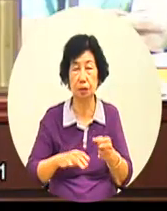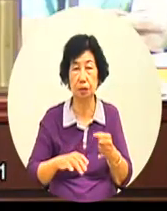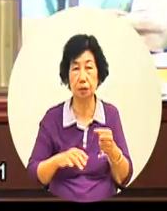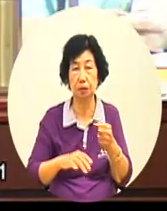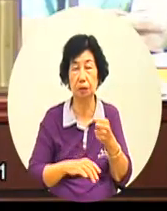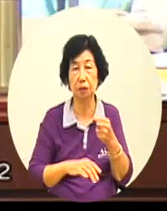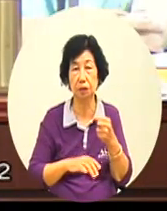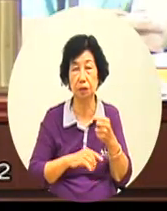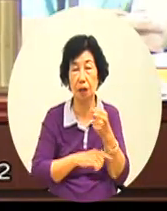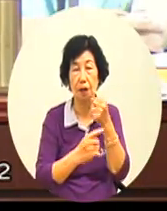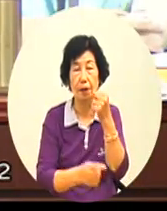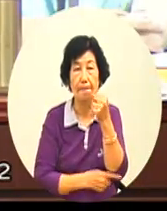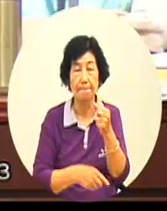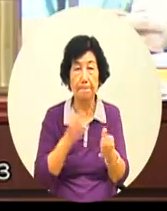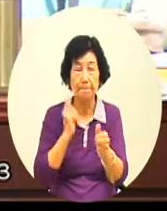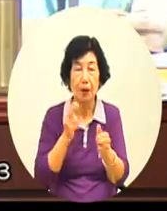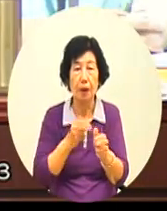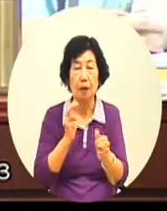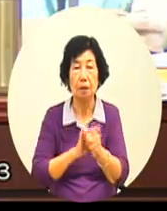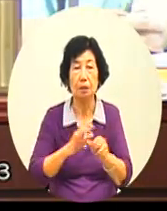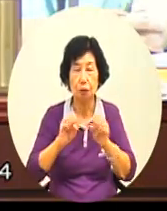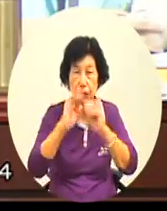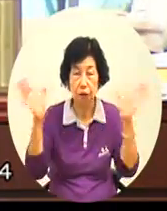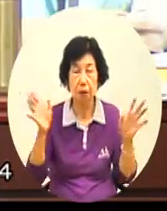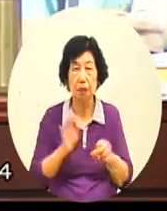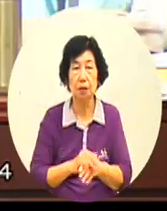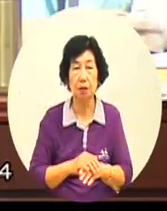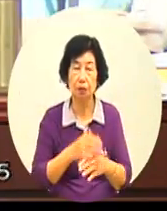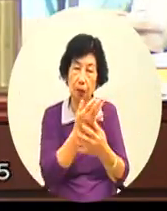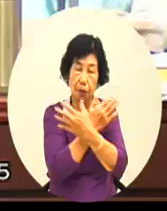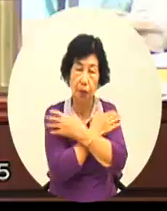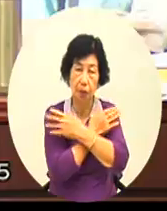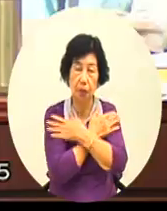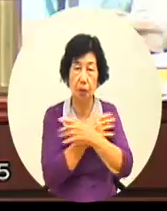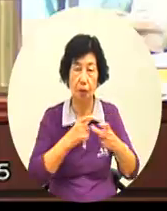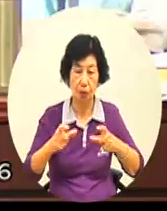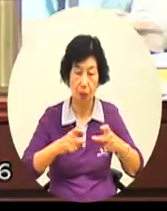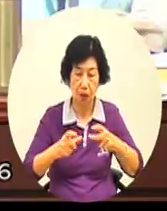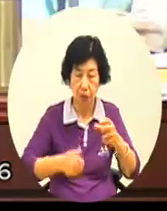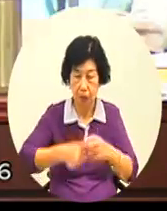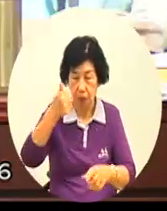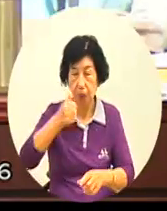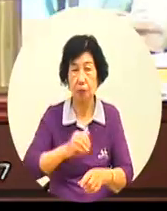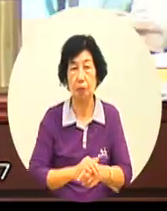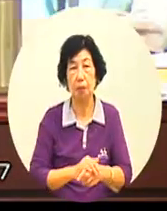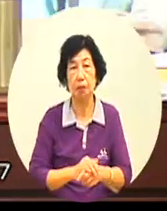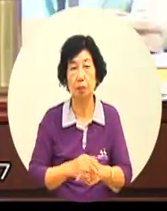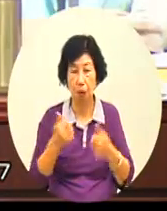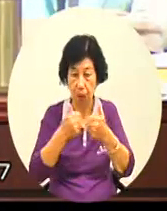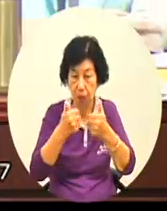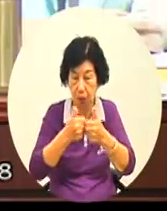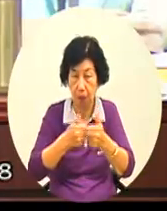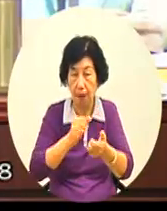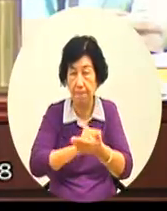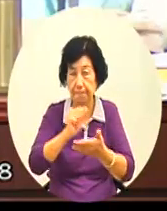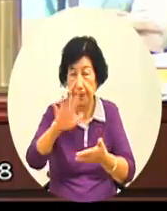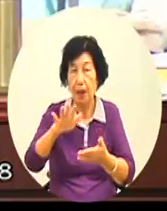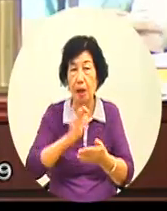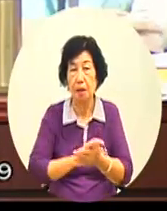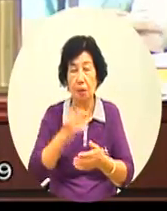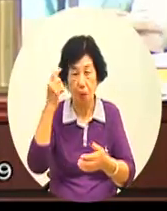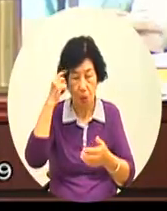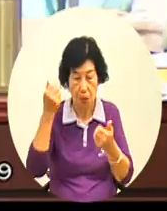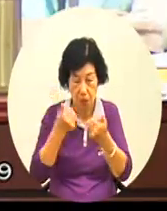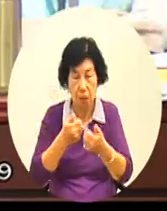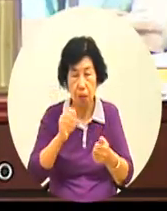的幼儿园的部分，我们也有在那个幼儿园的园长汇报，我们有去做法令的宣导啊。